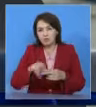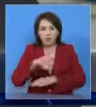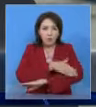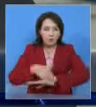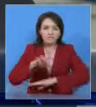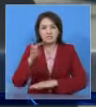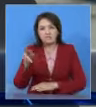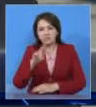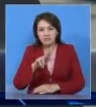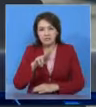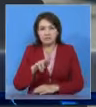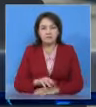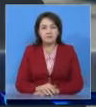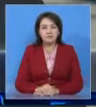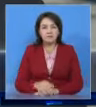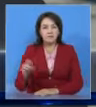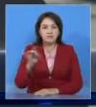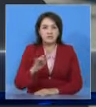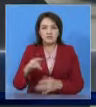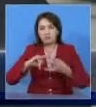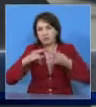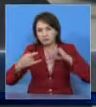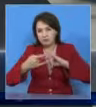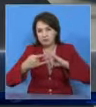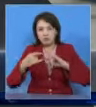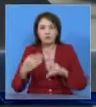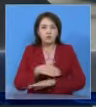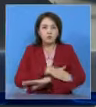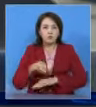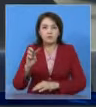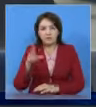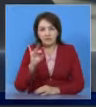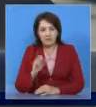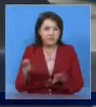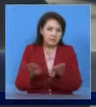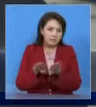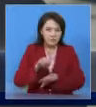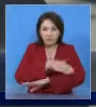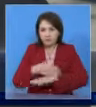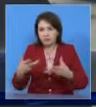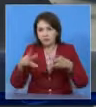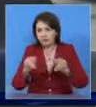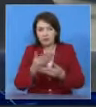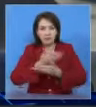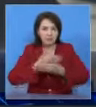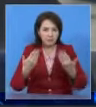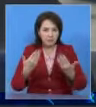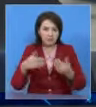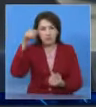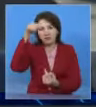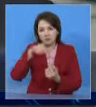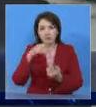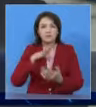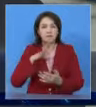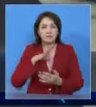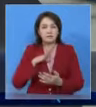Заречная, в районе Кирпичной, улица Мира. Вот такие улицы, где не было соответствия, были